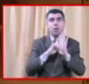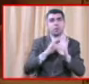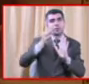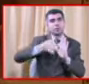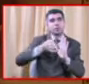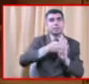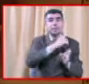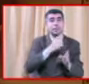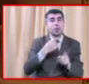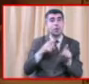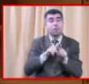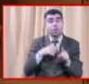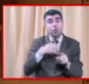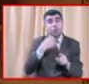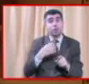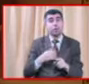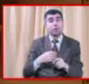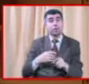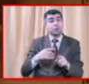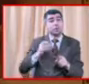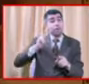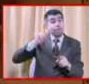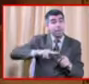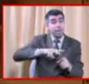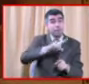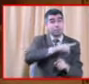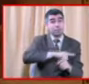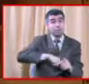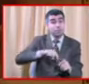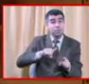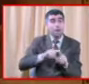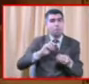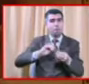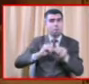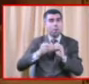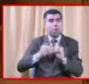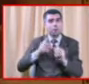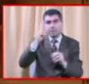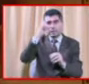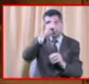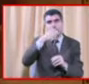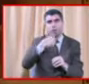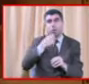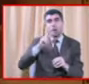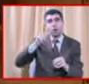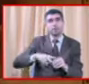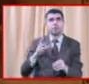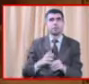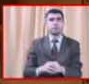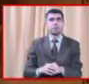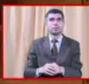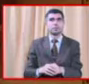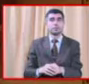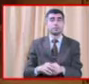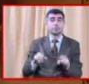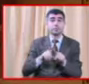مشات لهم الحقوق ديالهم. هذا يعني إشكالية حقيقية بكل صراحة، وكان